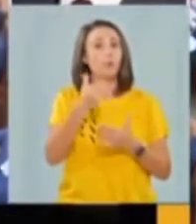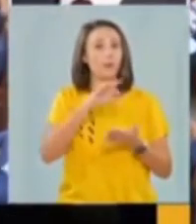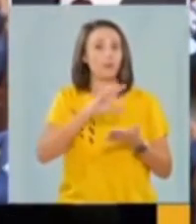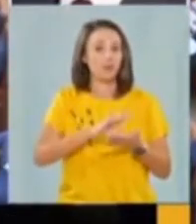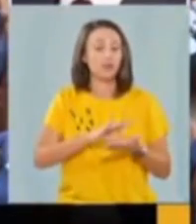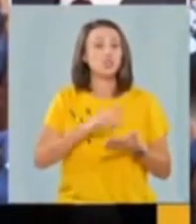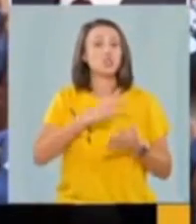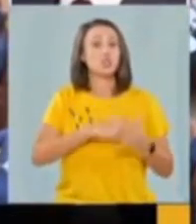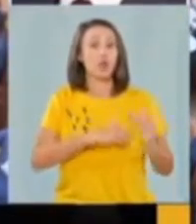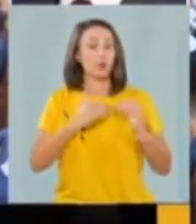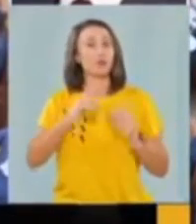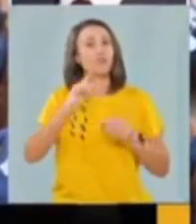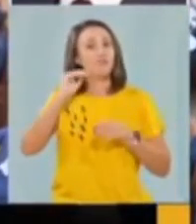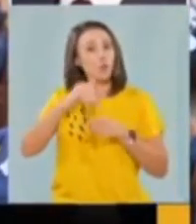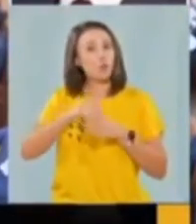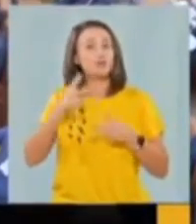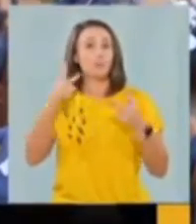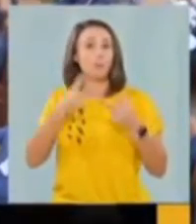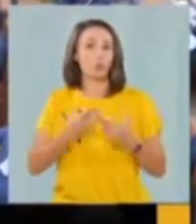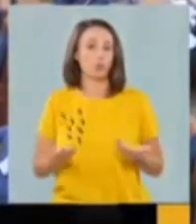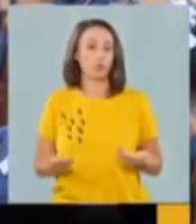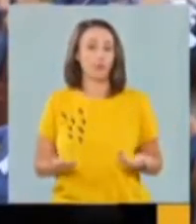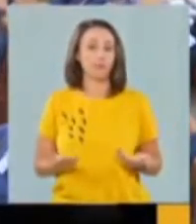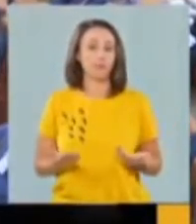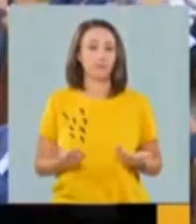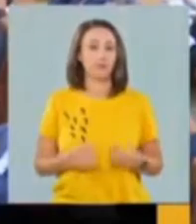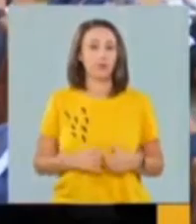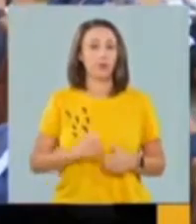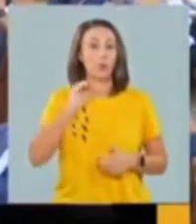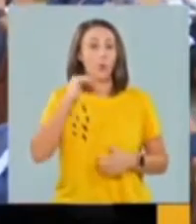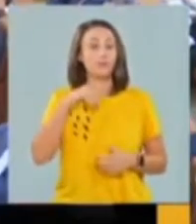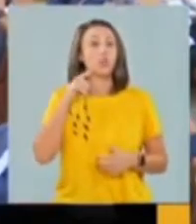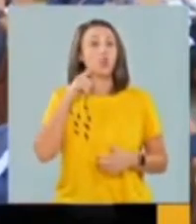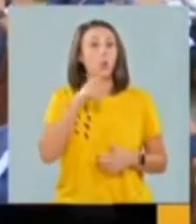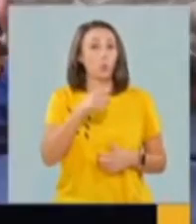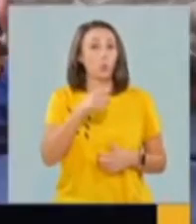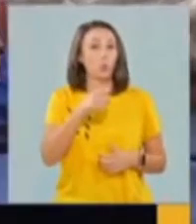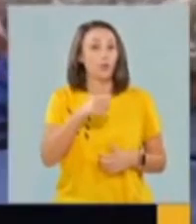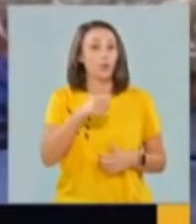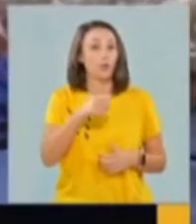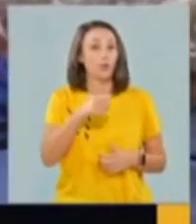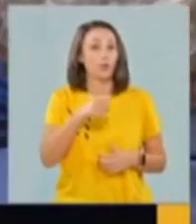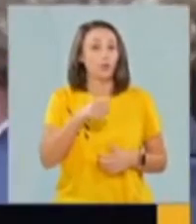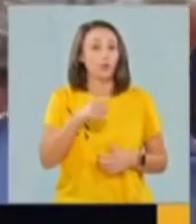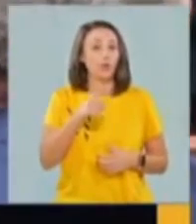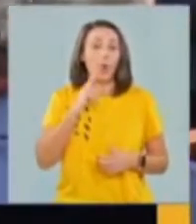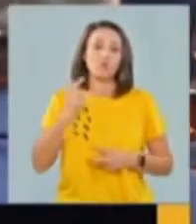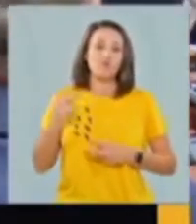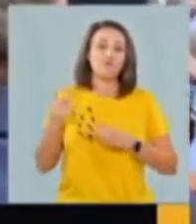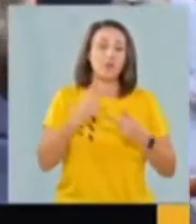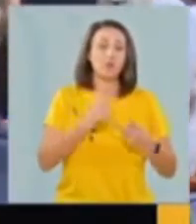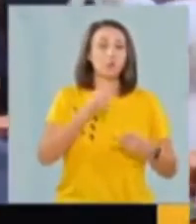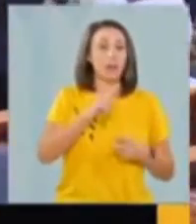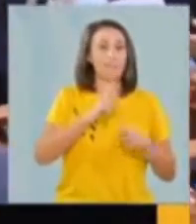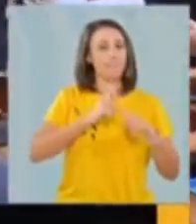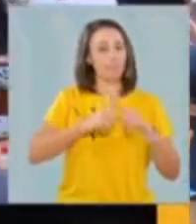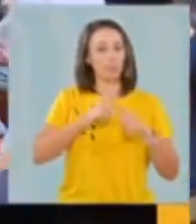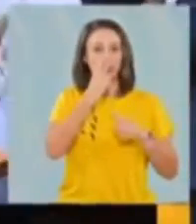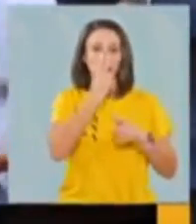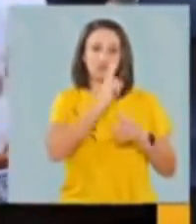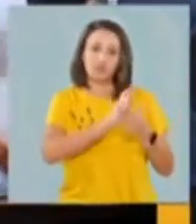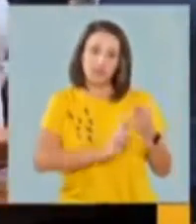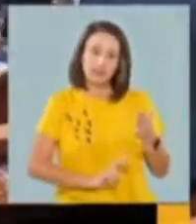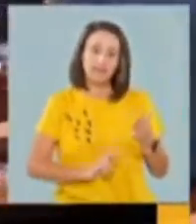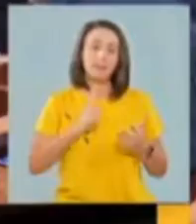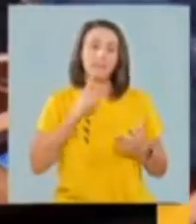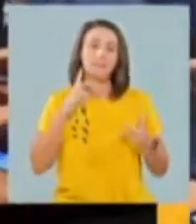rog. PSD-ul votează moțiune. Pe de altă parte, oamenii lui Marcel Ciolacu au invitat USR Plus să citească și